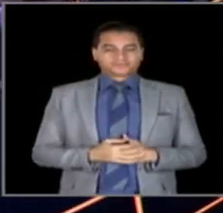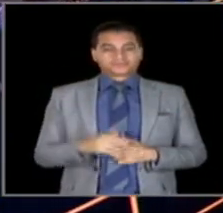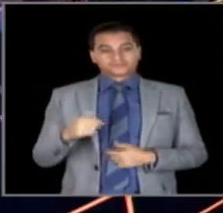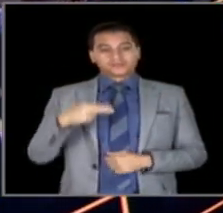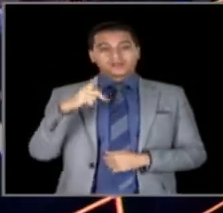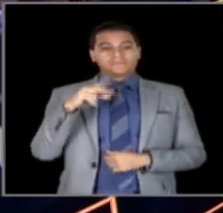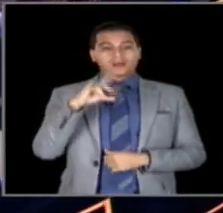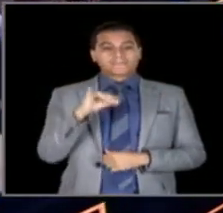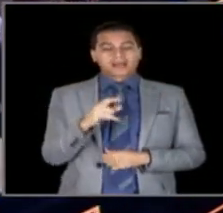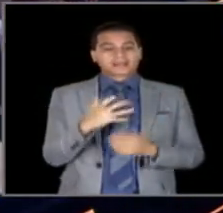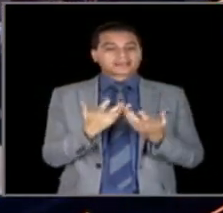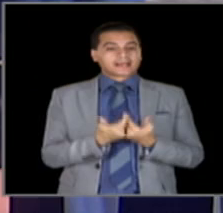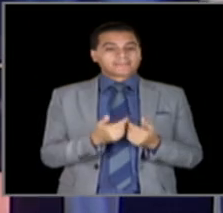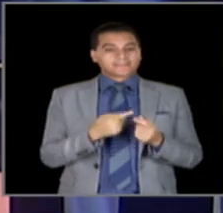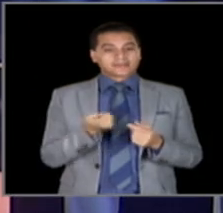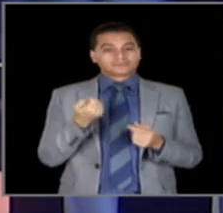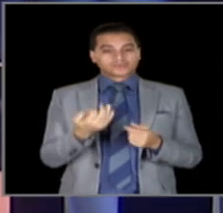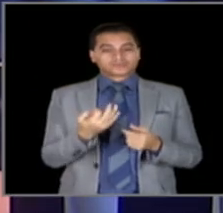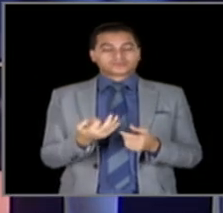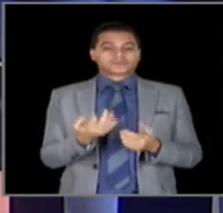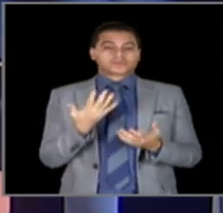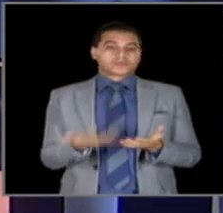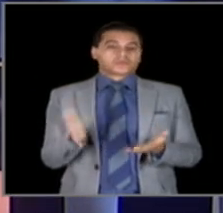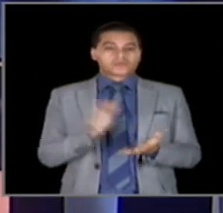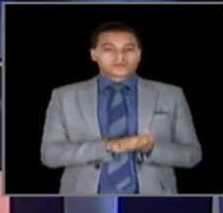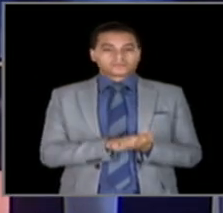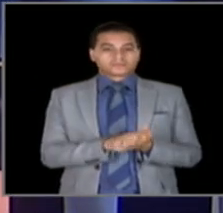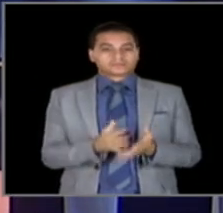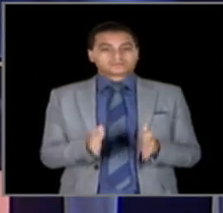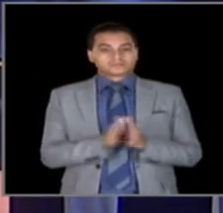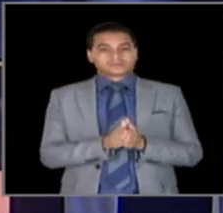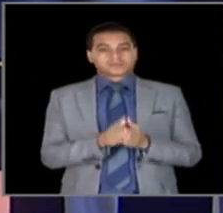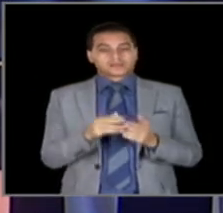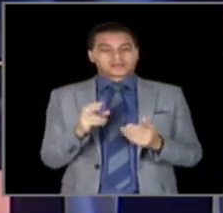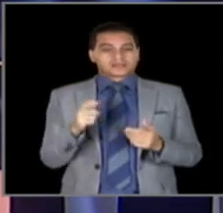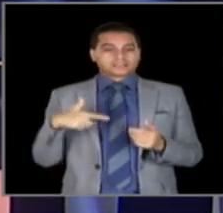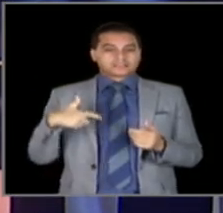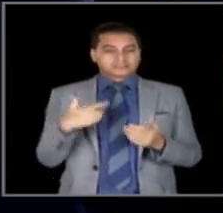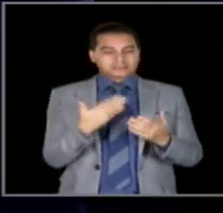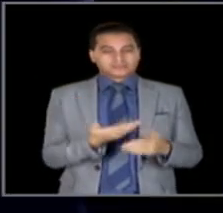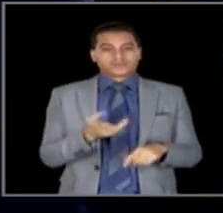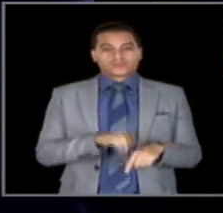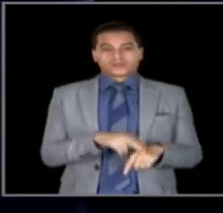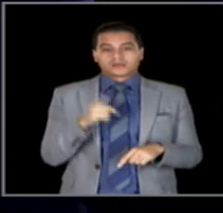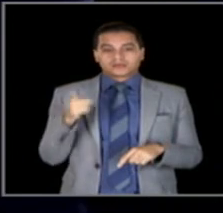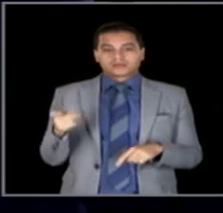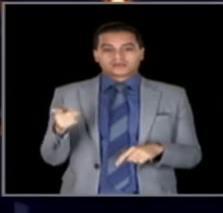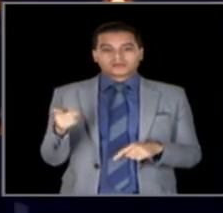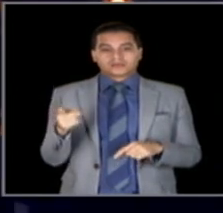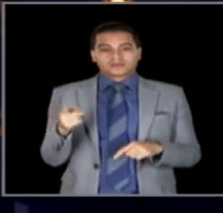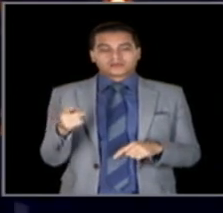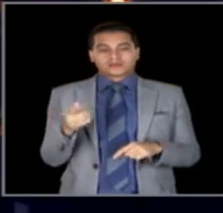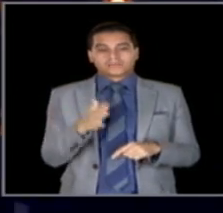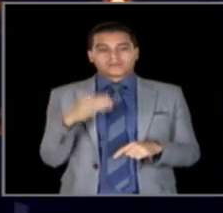عبد الرحمن كنتوا كام؟ 35. وكم إجابة؟ 25 يبقى 60. 60 مظبوط.